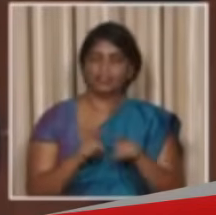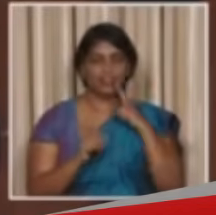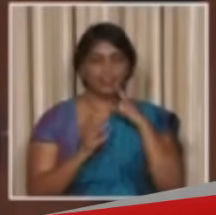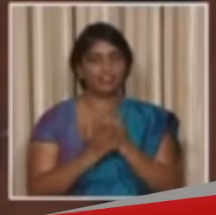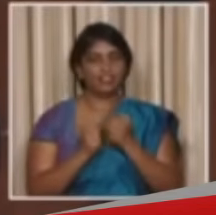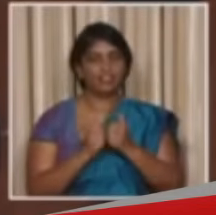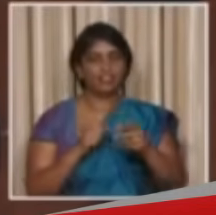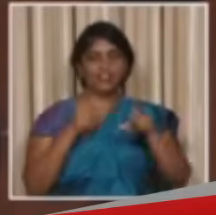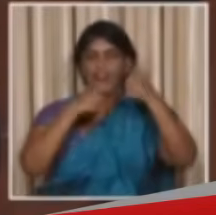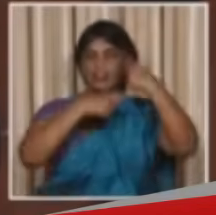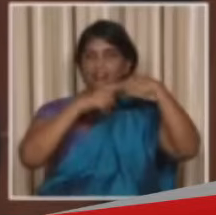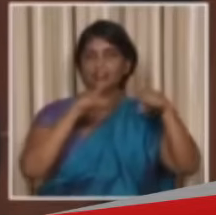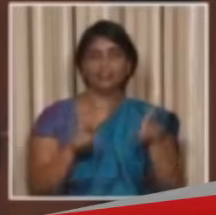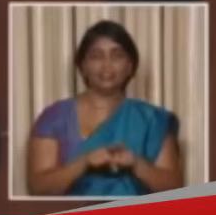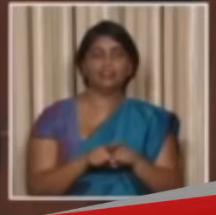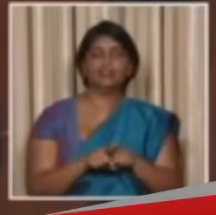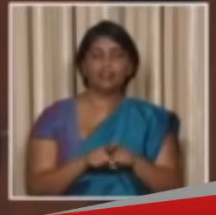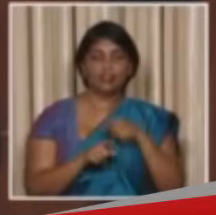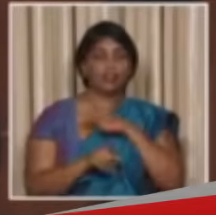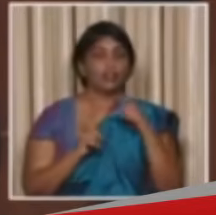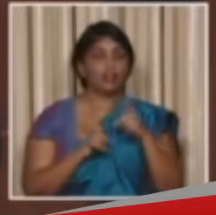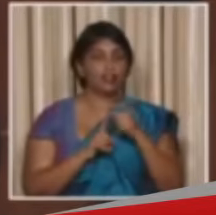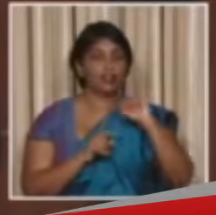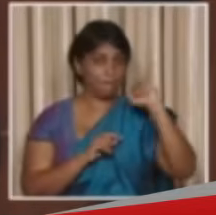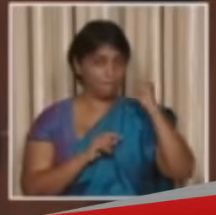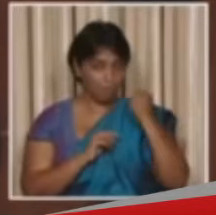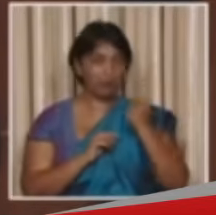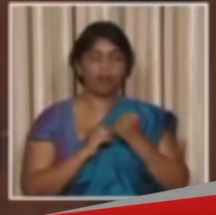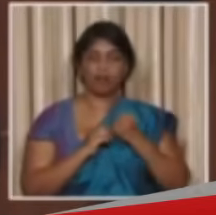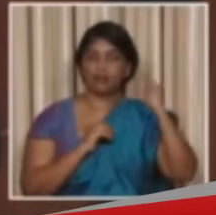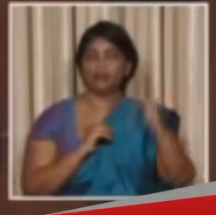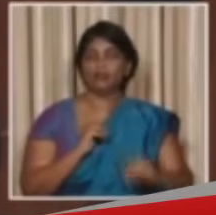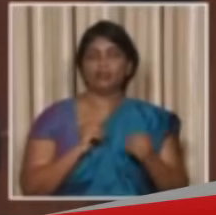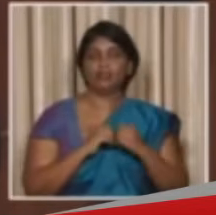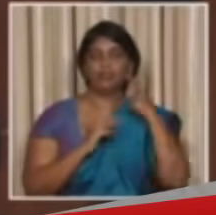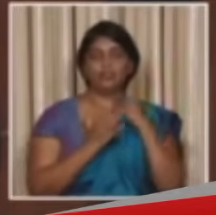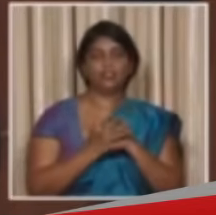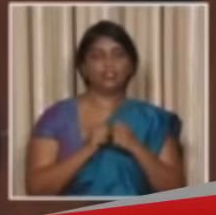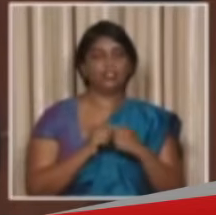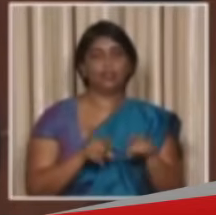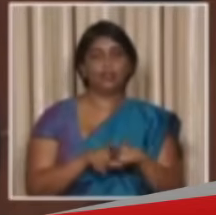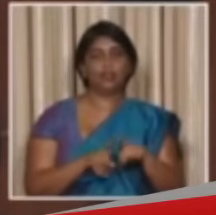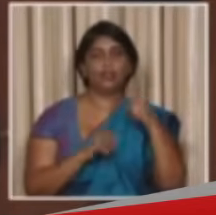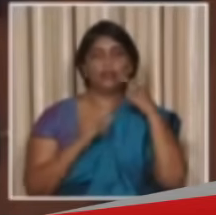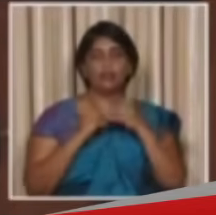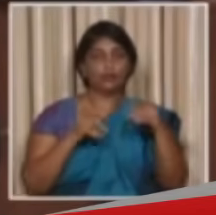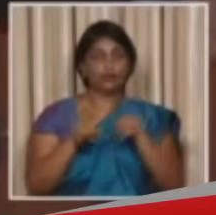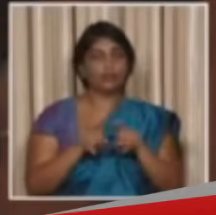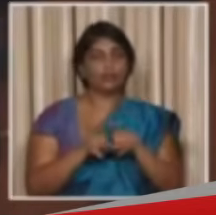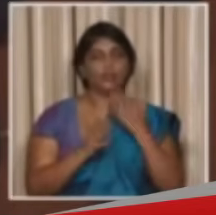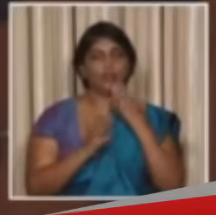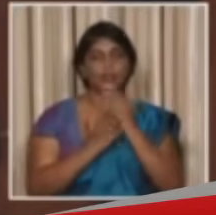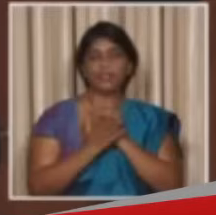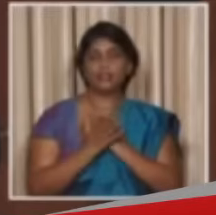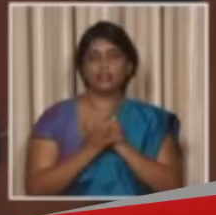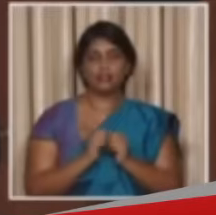මුදලක් ගෙවන්න ඕනේ. දැන් මේ පනත යටතේ මේක ඩොලර් 50ට අඩු කරලා ඒකත් ශ්‍රී ලංකාව තුළ ඉන්න ශ්‍රී ලාංකීය පුරවැසියෝ පමණ. ඉතින් මම දන්නේ නැහැ